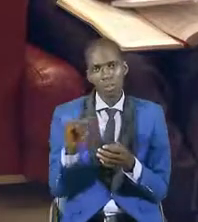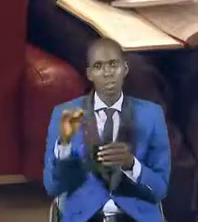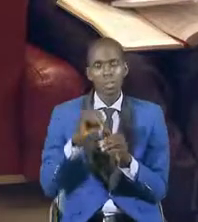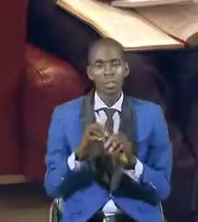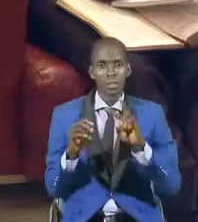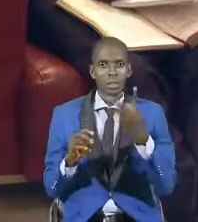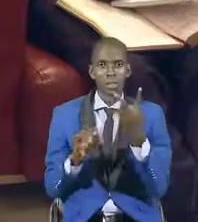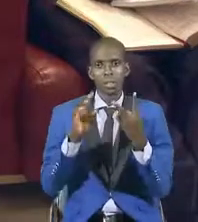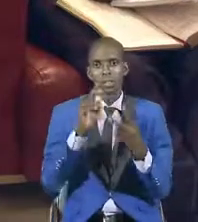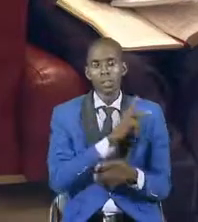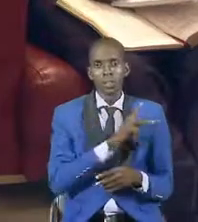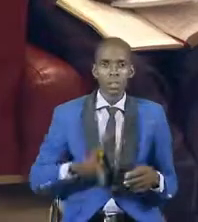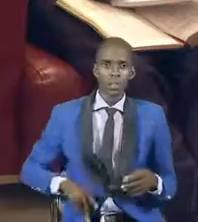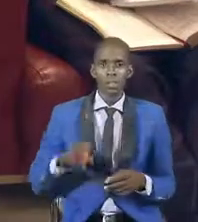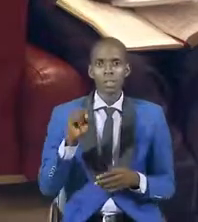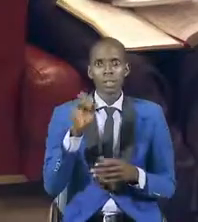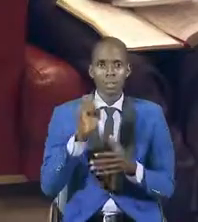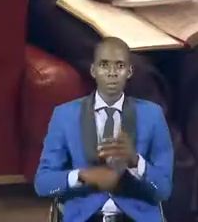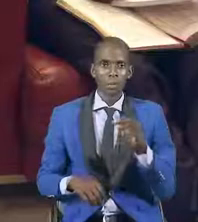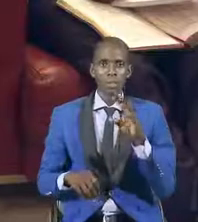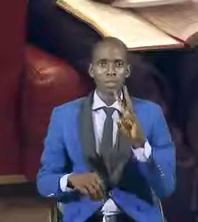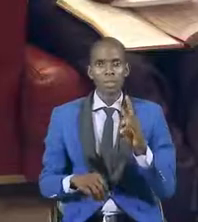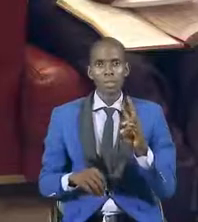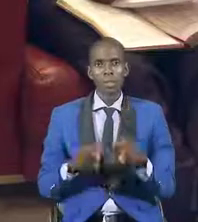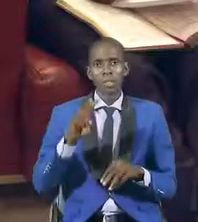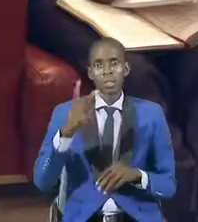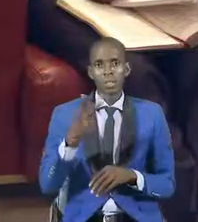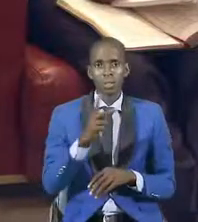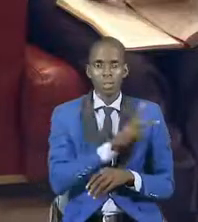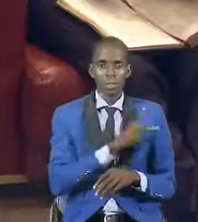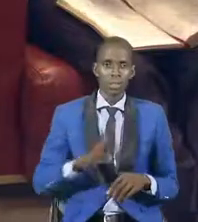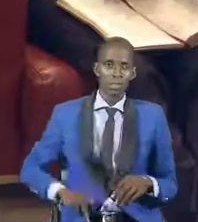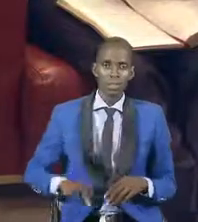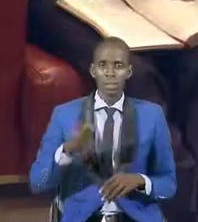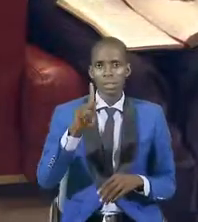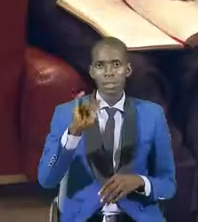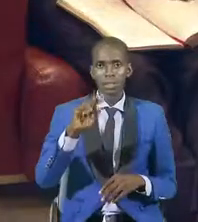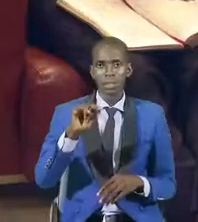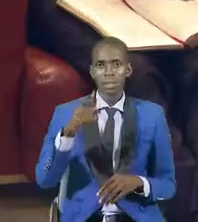de divination. Ou voyons,